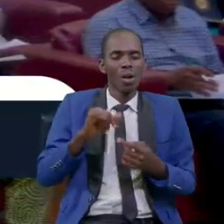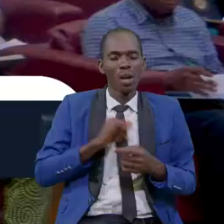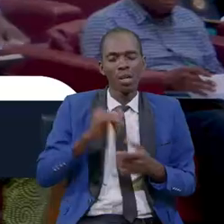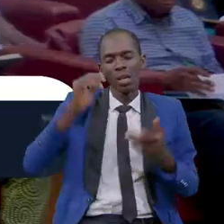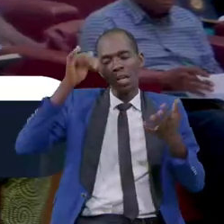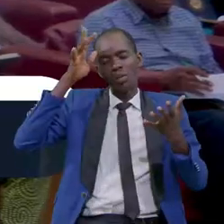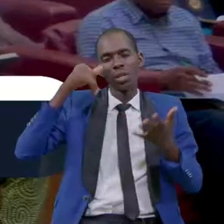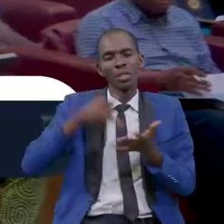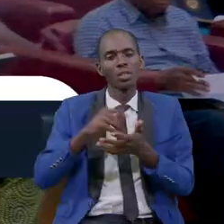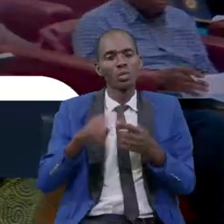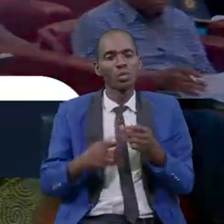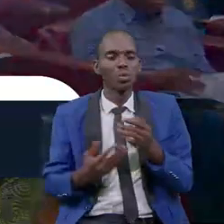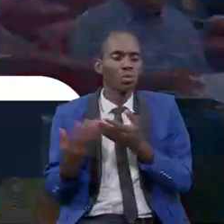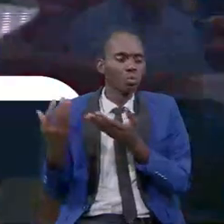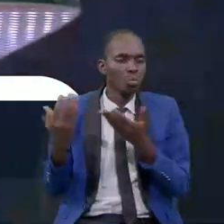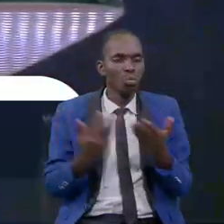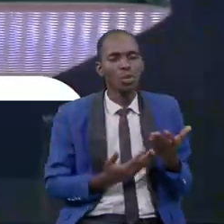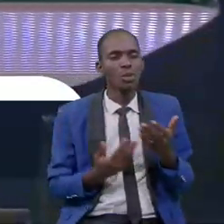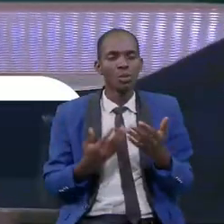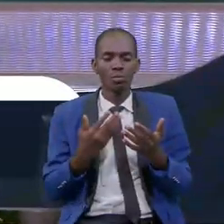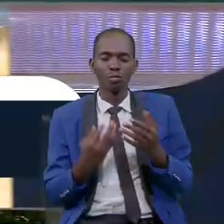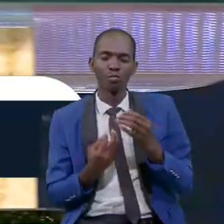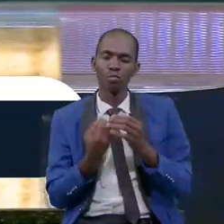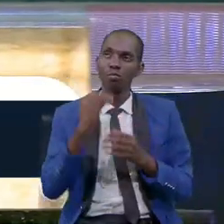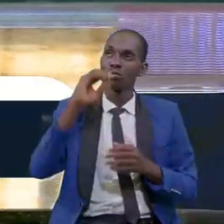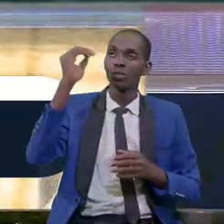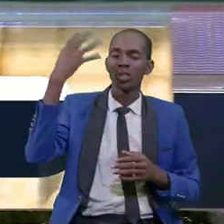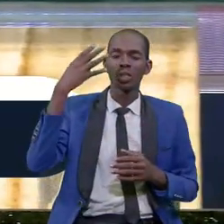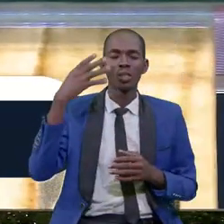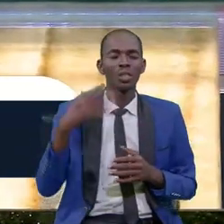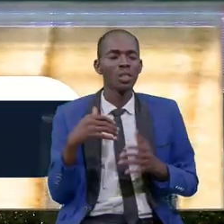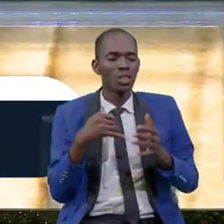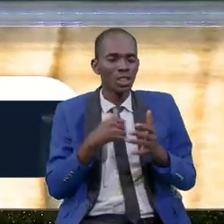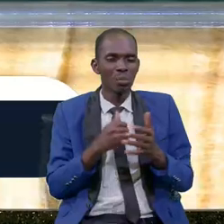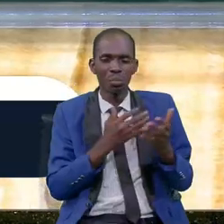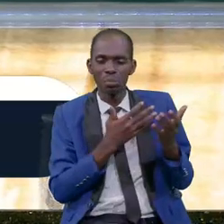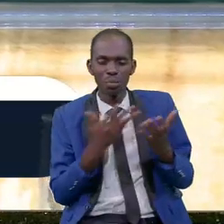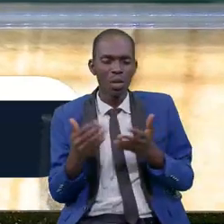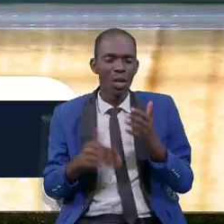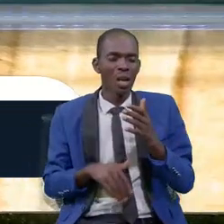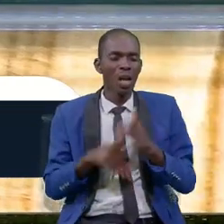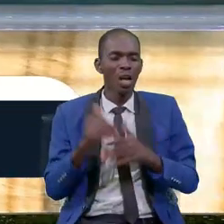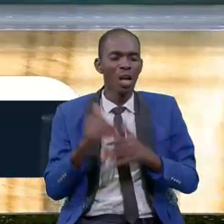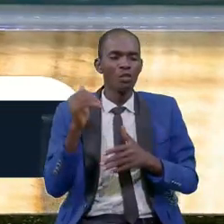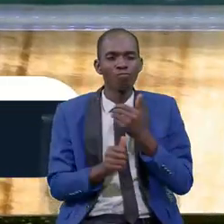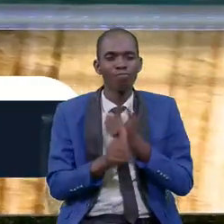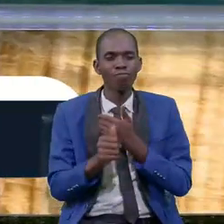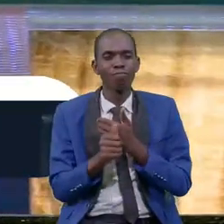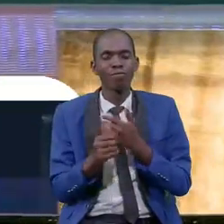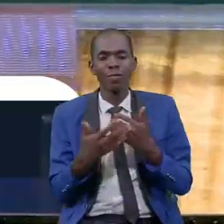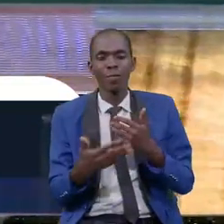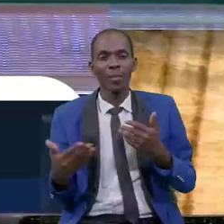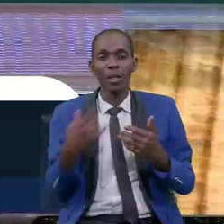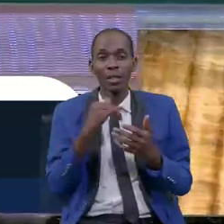qu'elle produirait de bons fruits, en a-t-elle produit de mauvais? Que tout ce